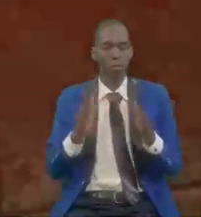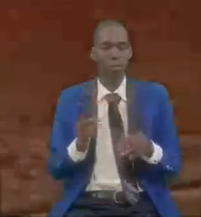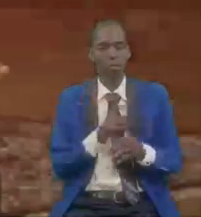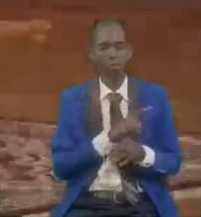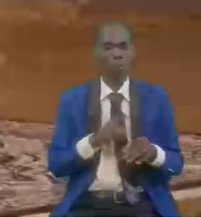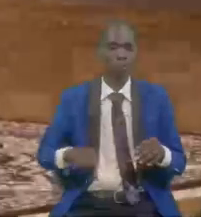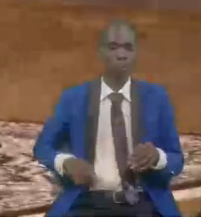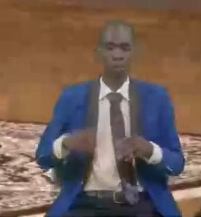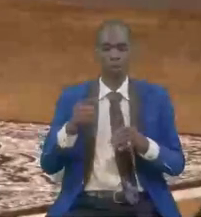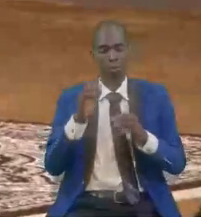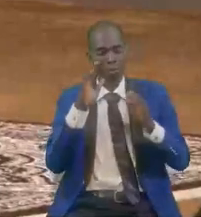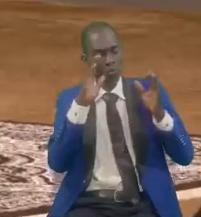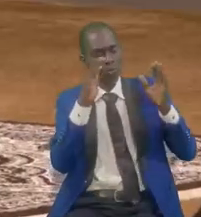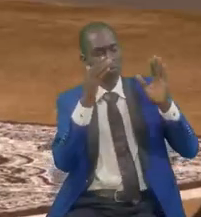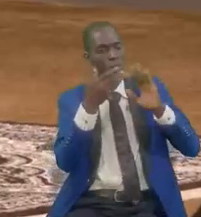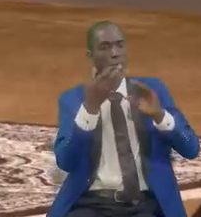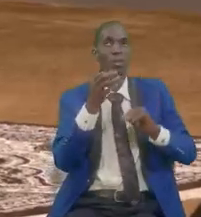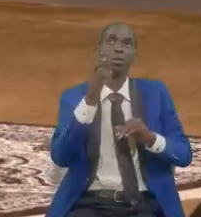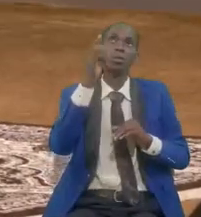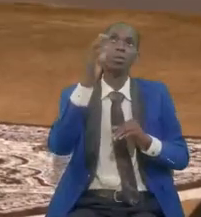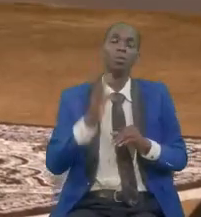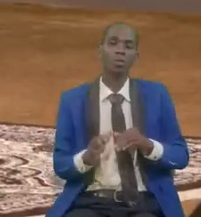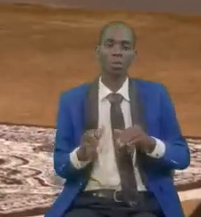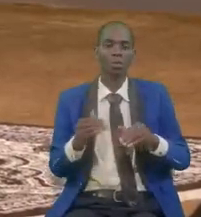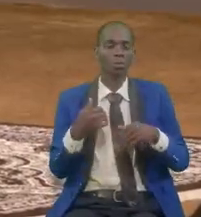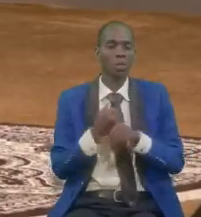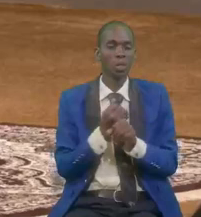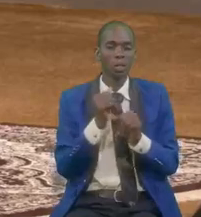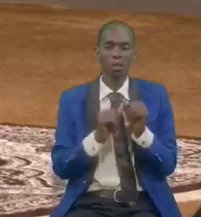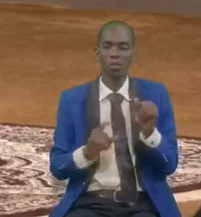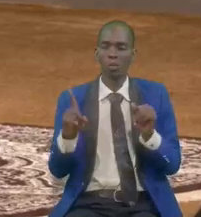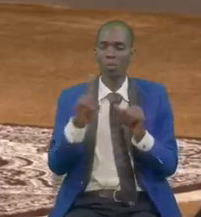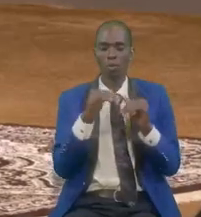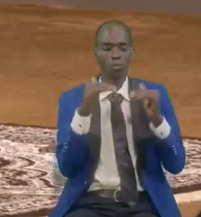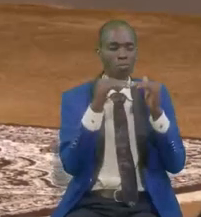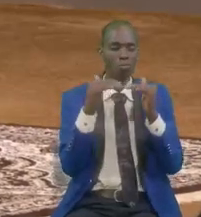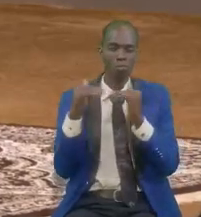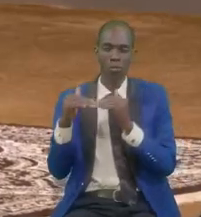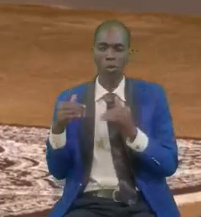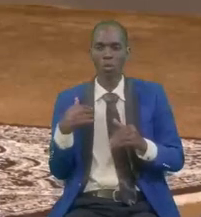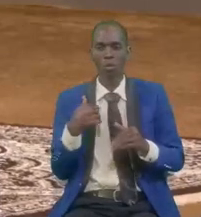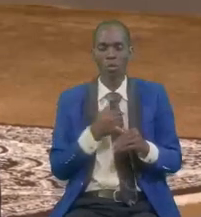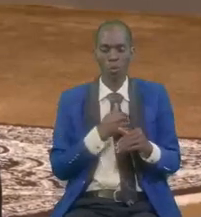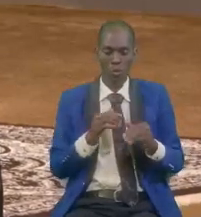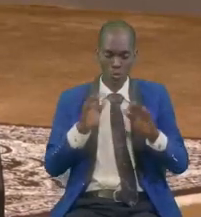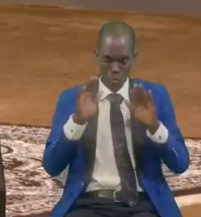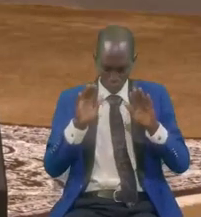en présence de Dieu, alors cela équilibre tout le monde.